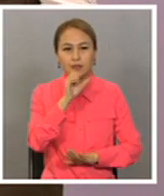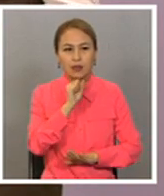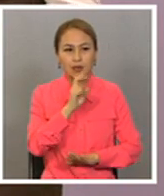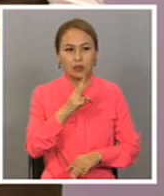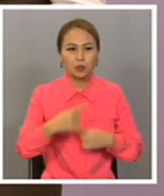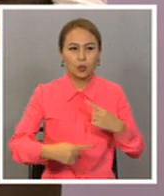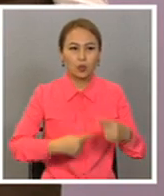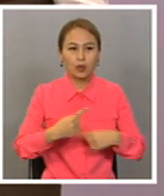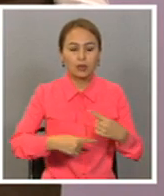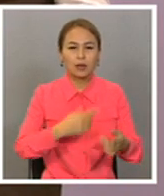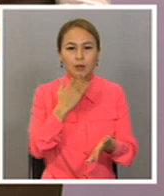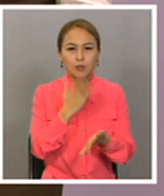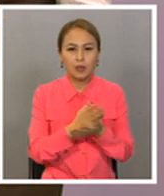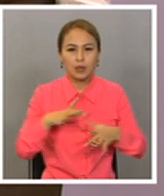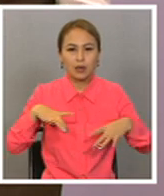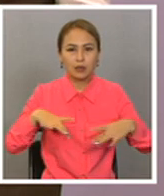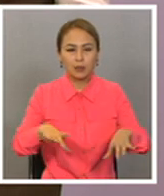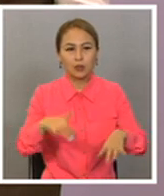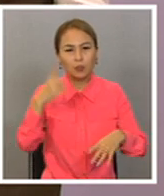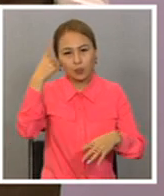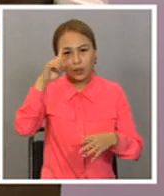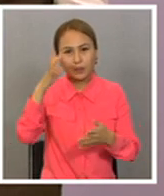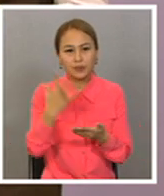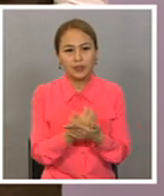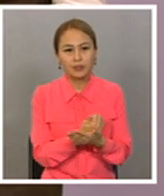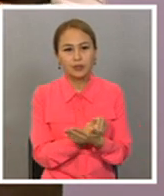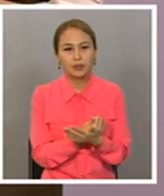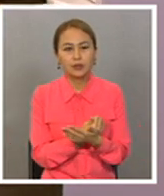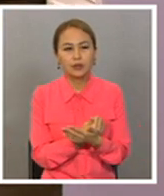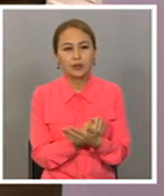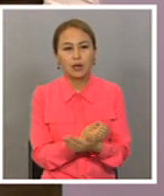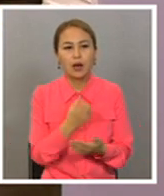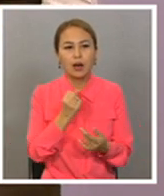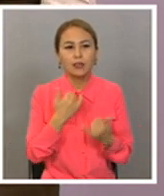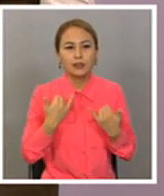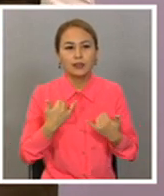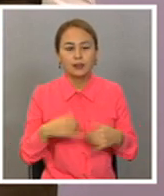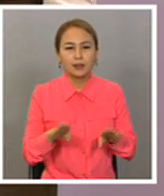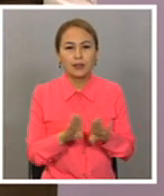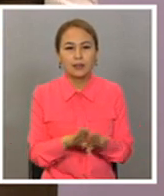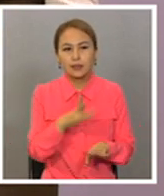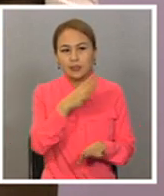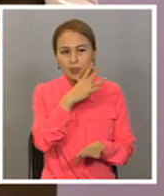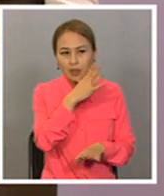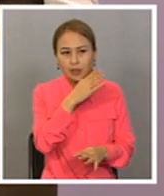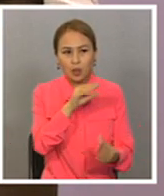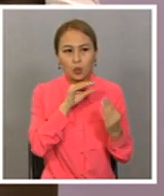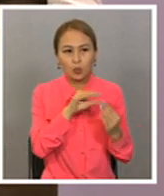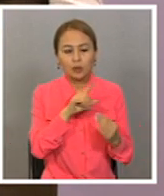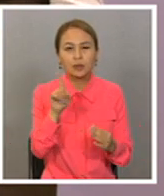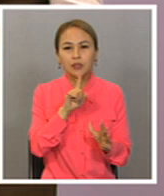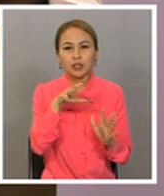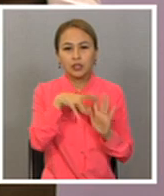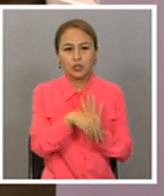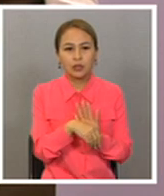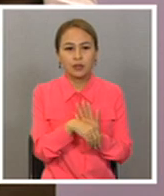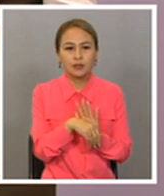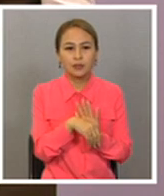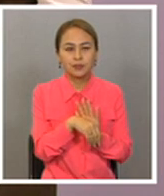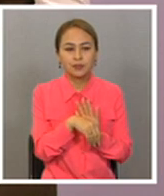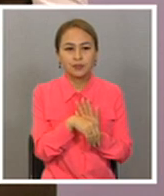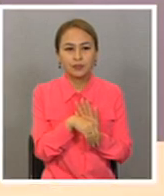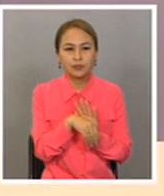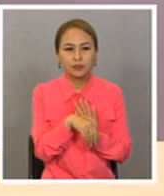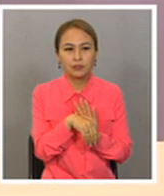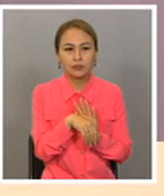доңғалағы бар арбаны ойлап тауыпты. Ал енді қазіргі заманғы көліктерге нелер жатады деп ойлайсыңдар?